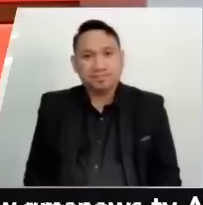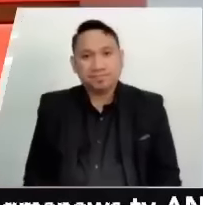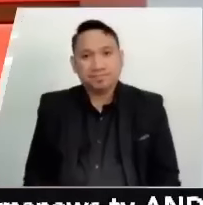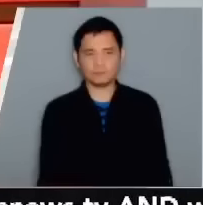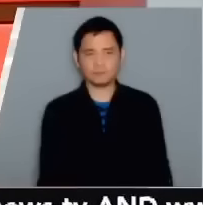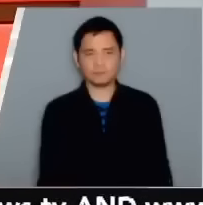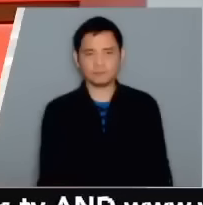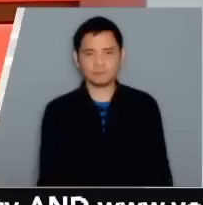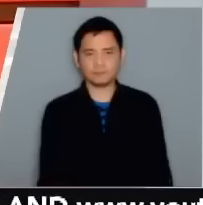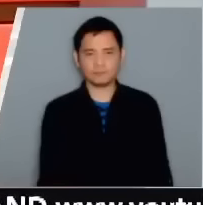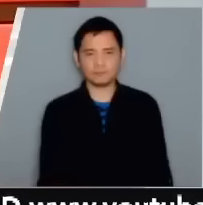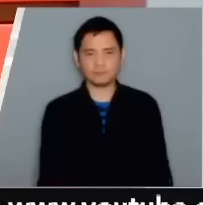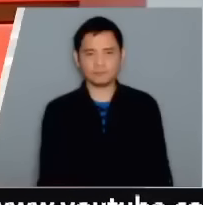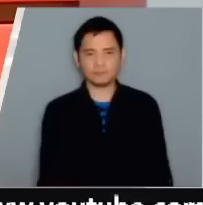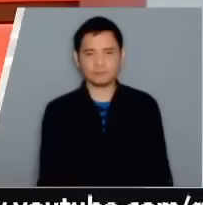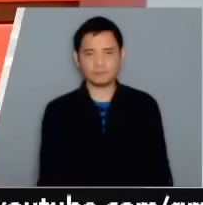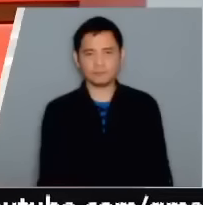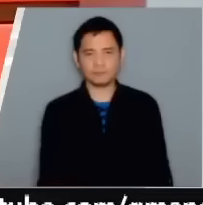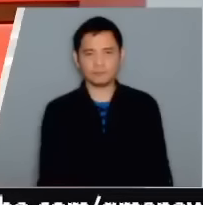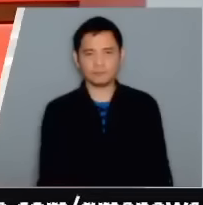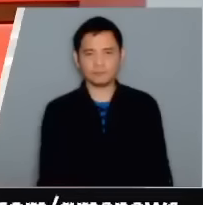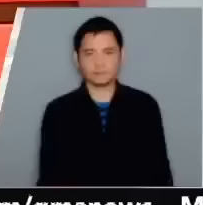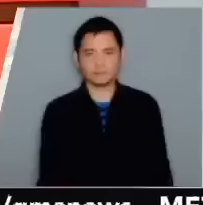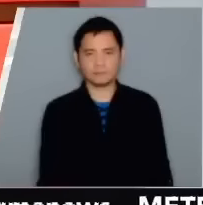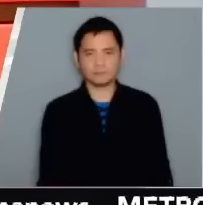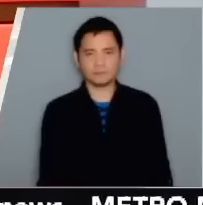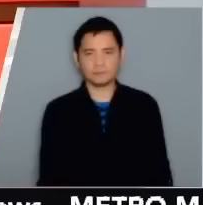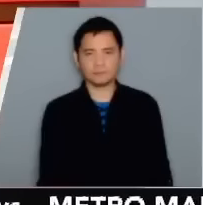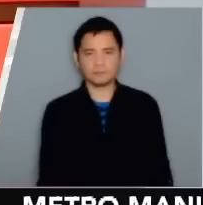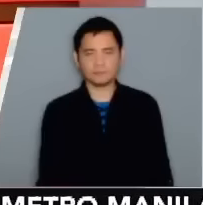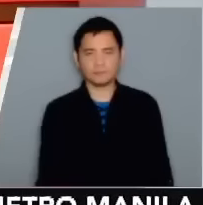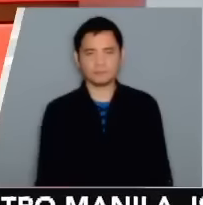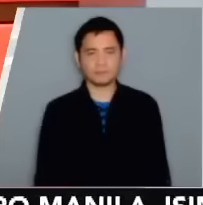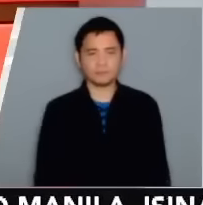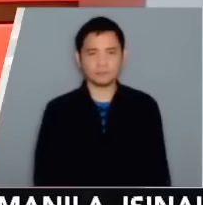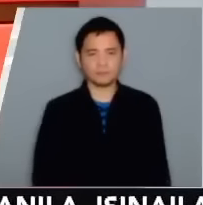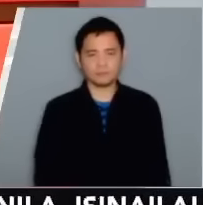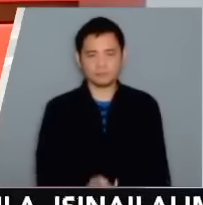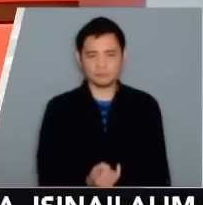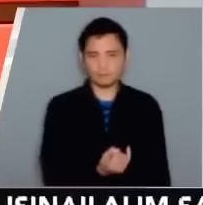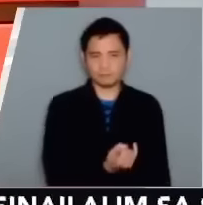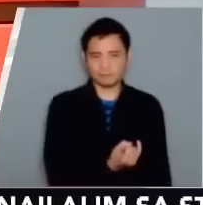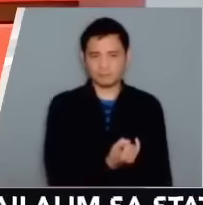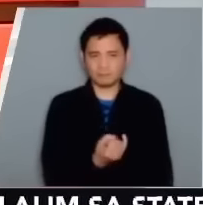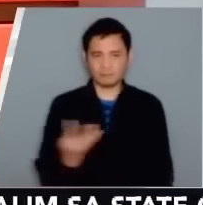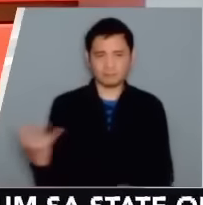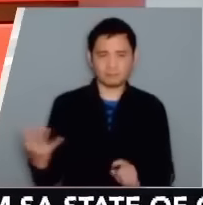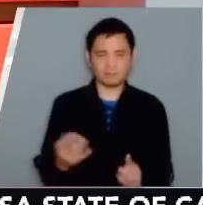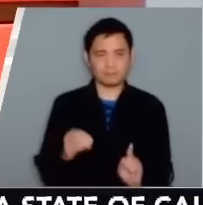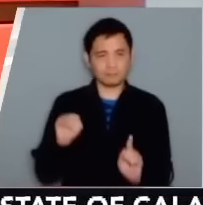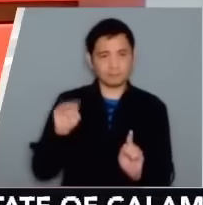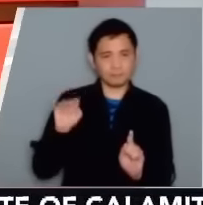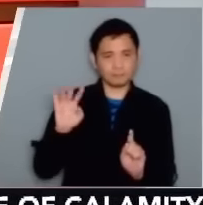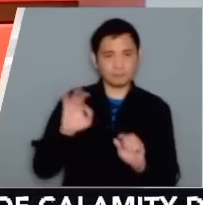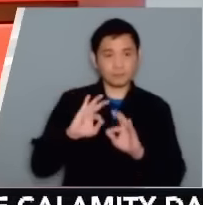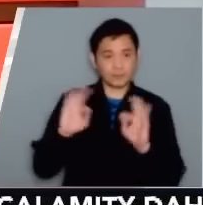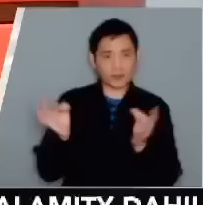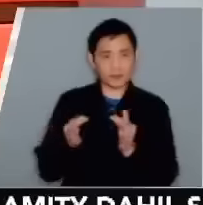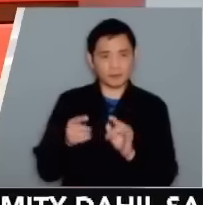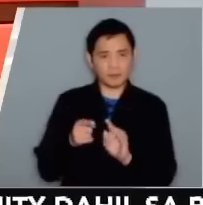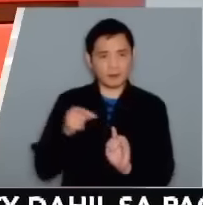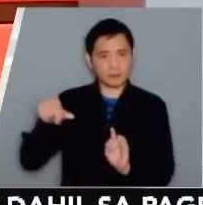umaabot sa mahigit la na liong pamilya sa Quezon City ang inilikas kahapon sa kasagsagan ng ulan ang ilang taga E Rod ras